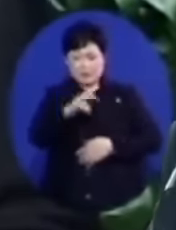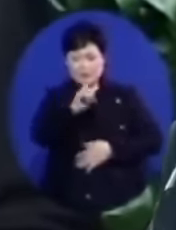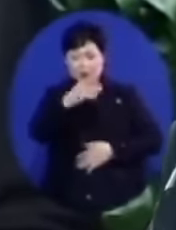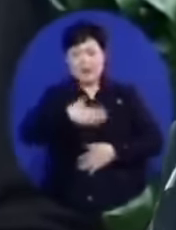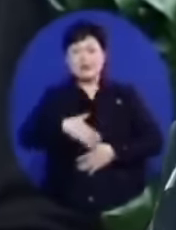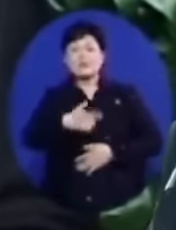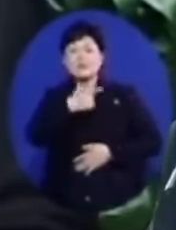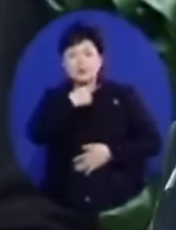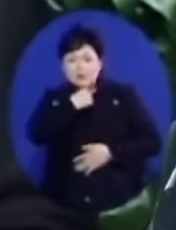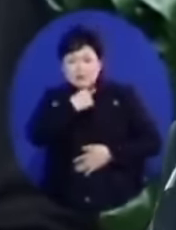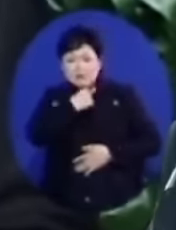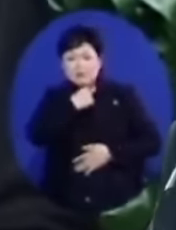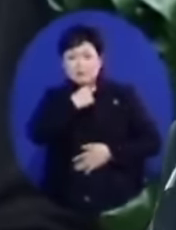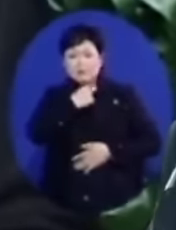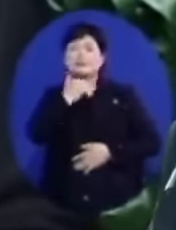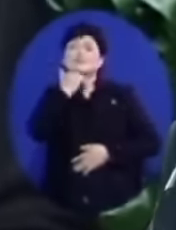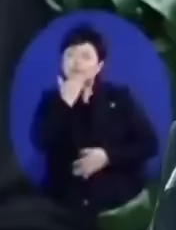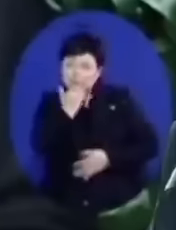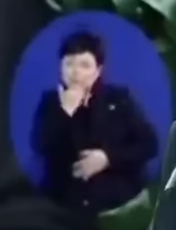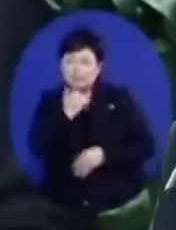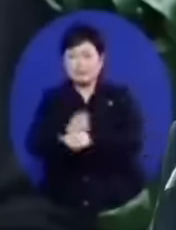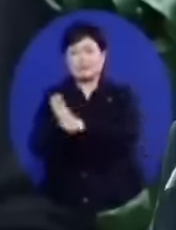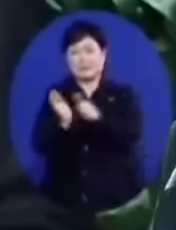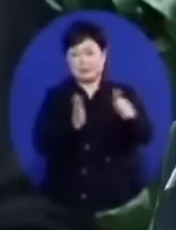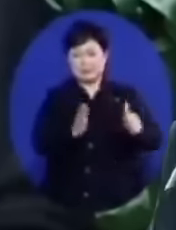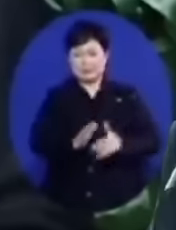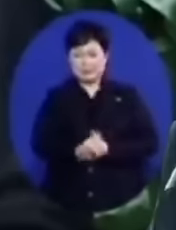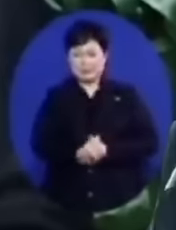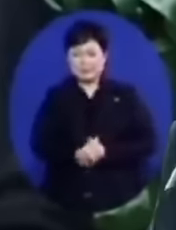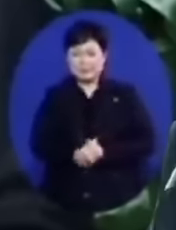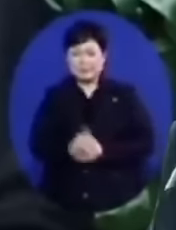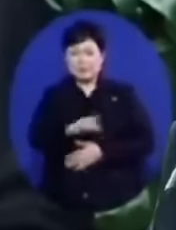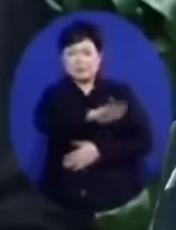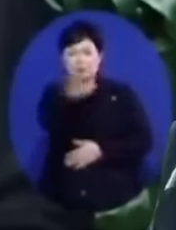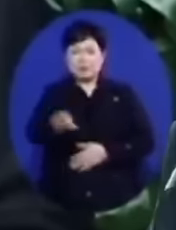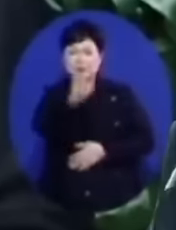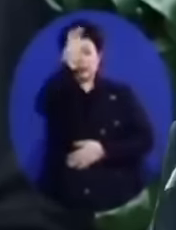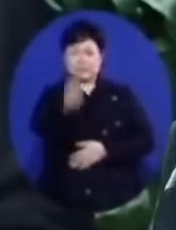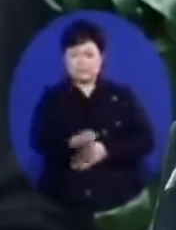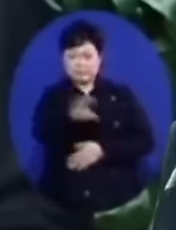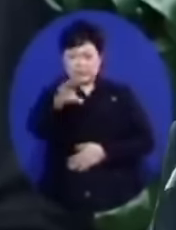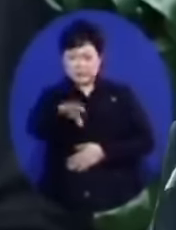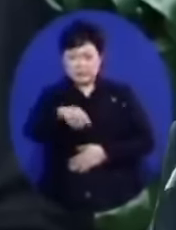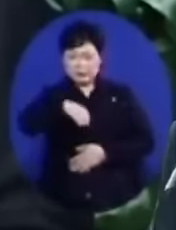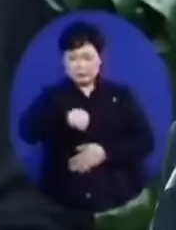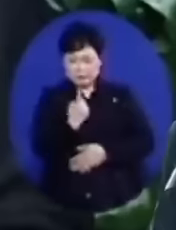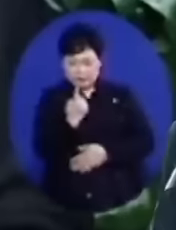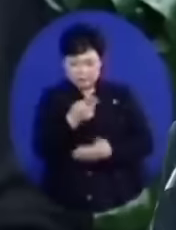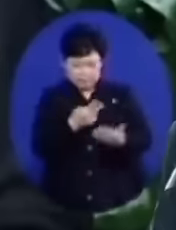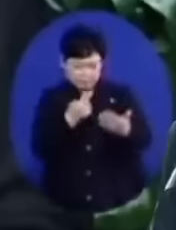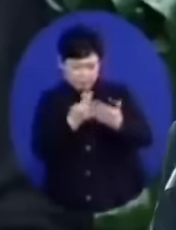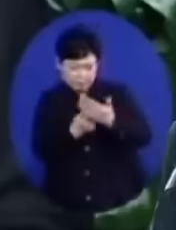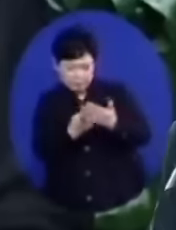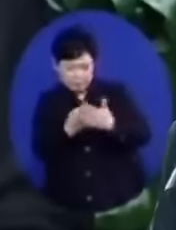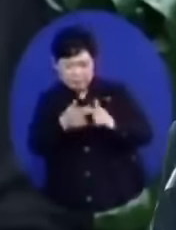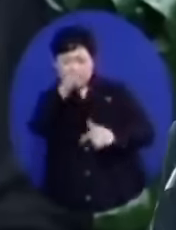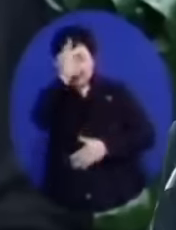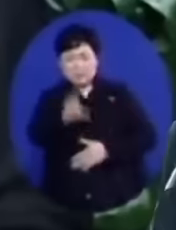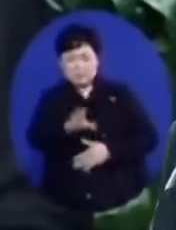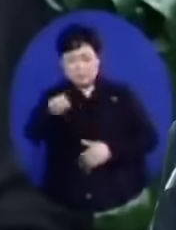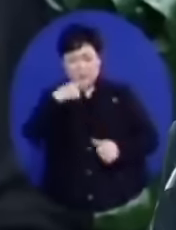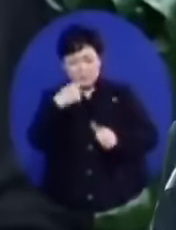위해서는 기다려야 되는 것입니다. 우리는 십자가 앞에서 자기를 비춰보면서 예수님이 십자가의